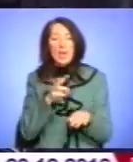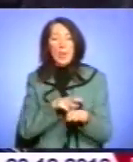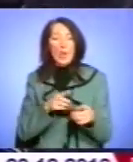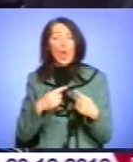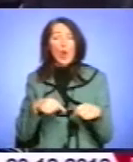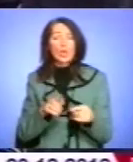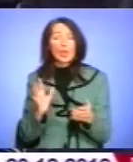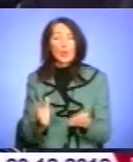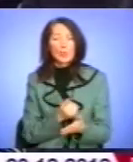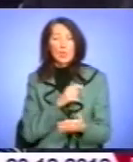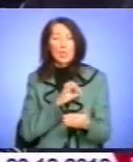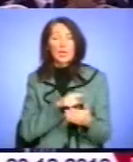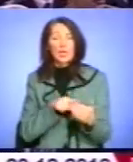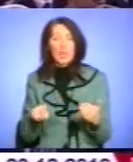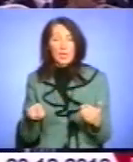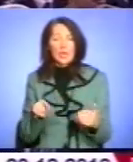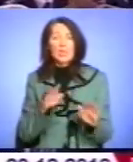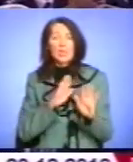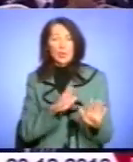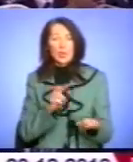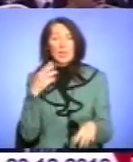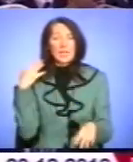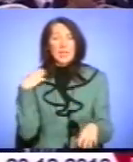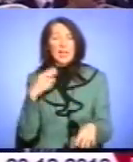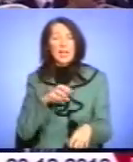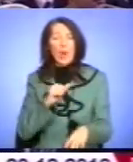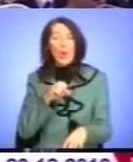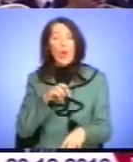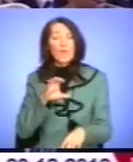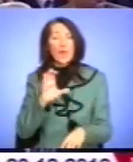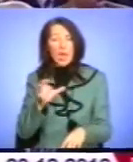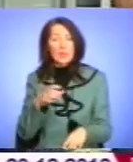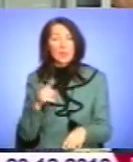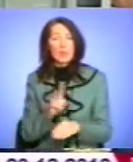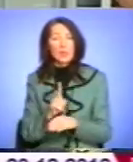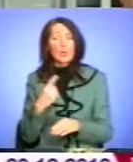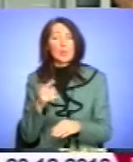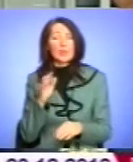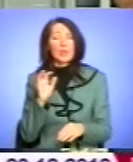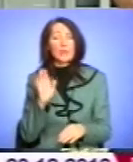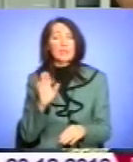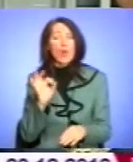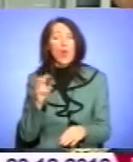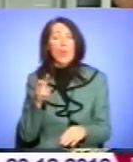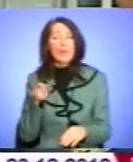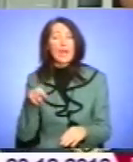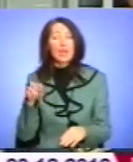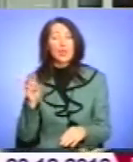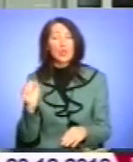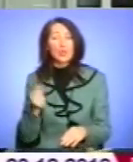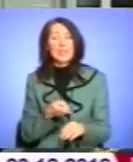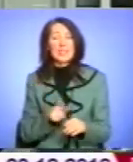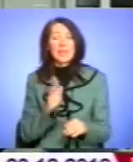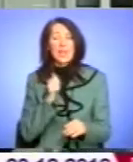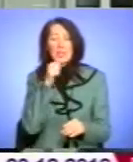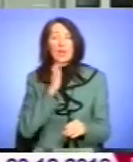успішний, зазначив заступник начальника УМВС в Тернопільській області Василь Облащук. Цей рік для працівників міліції Тернопільщини був знаковий, тому